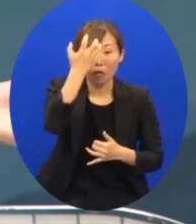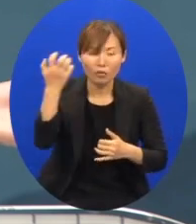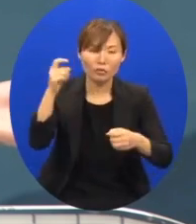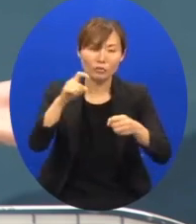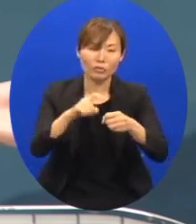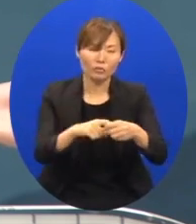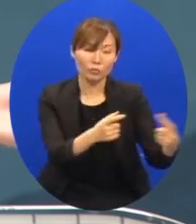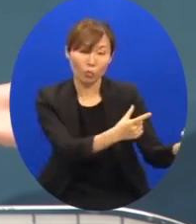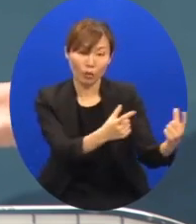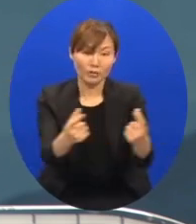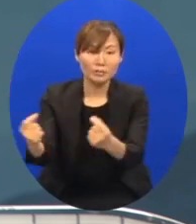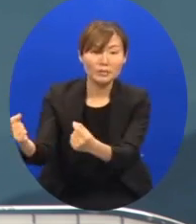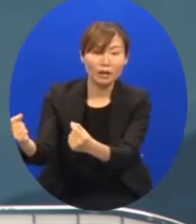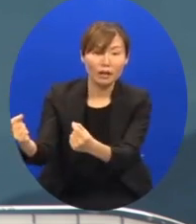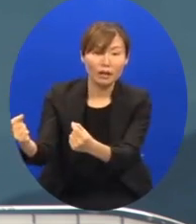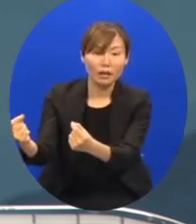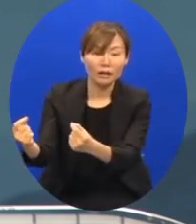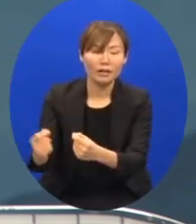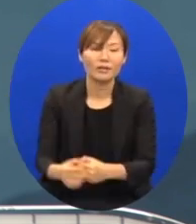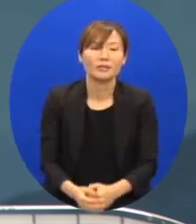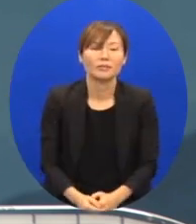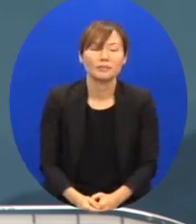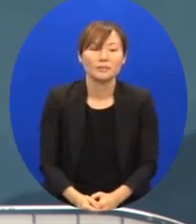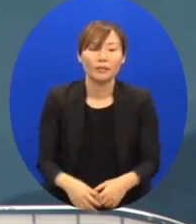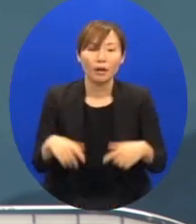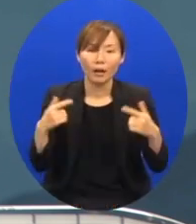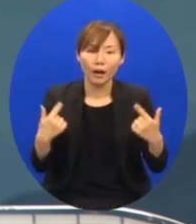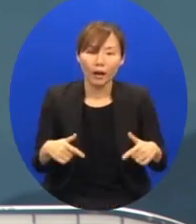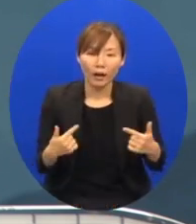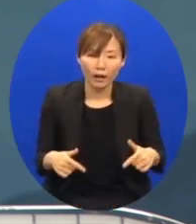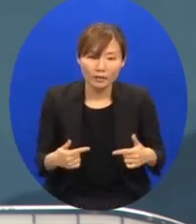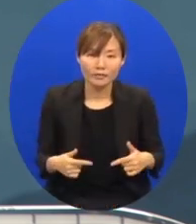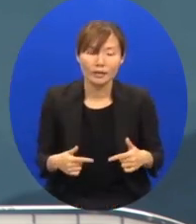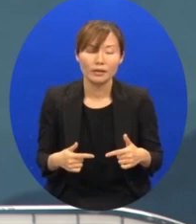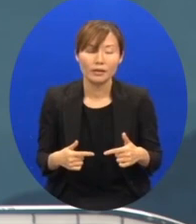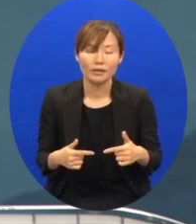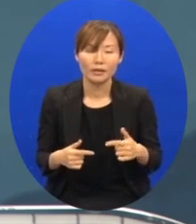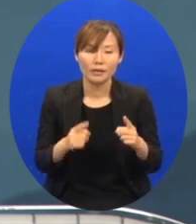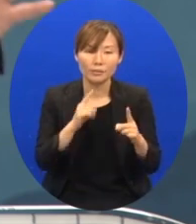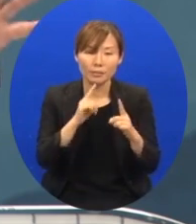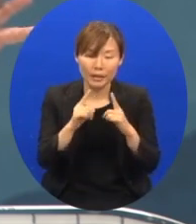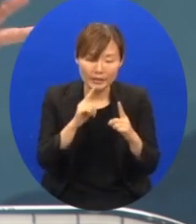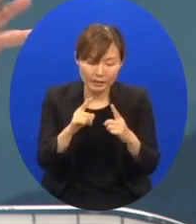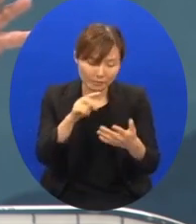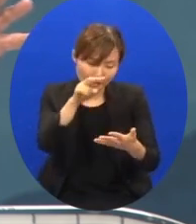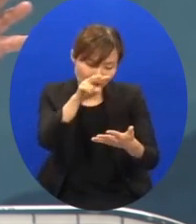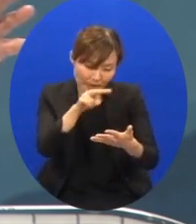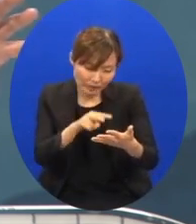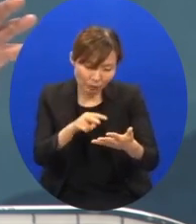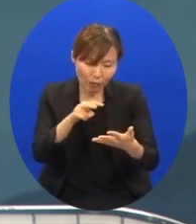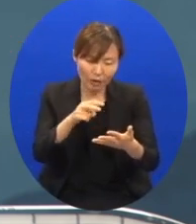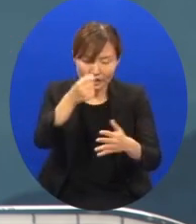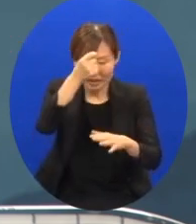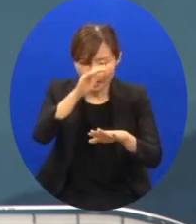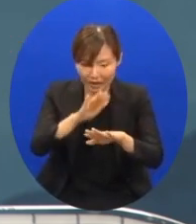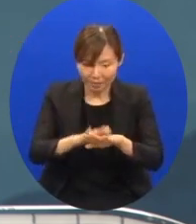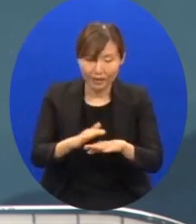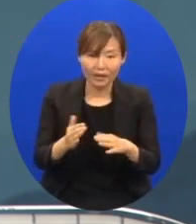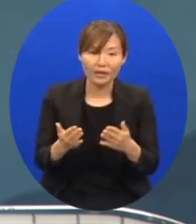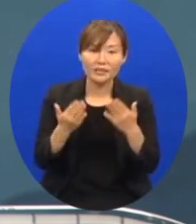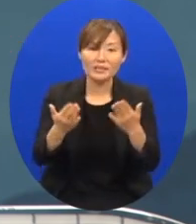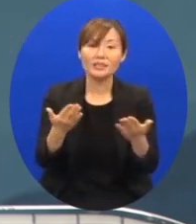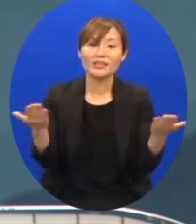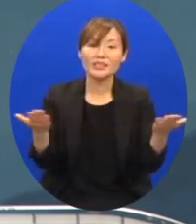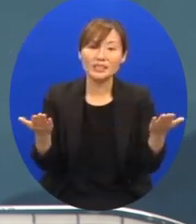갖습니다 우리가 매일 말씀을 보고 기도하는 생활 늘 예배드리는 1 그리고